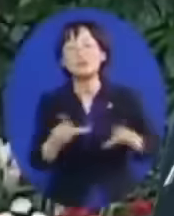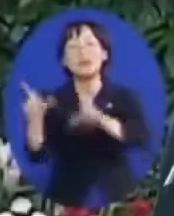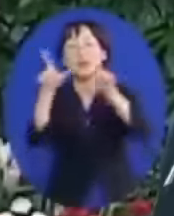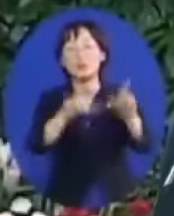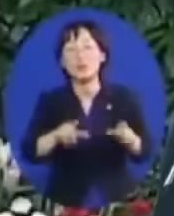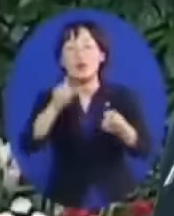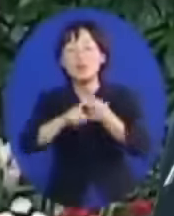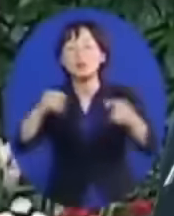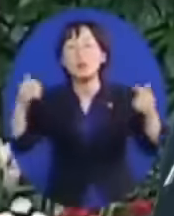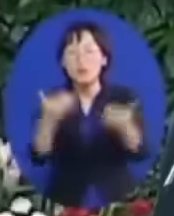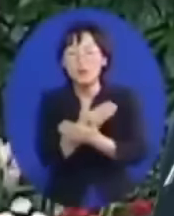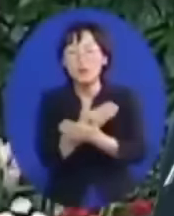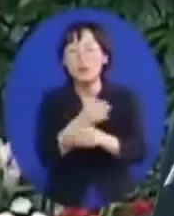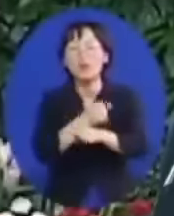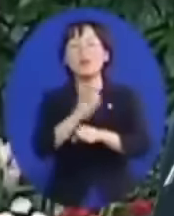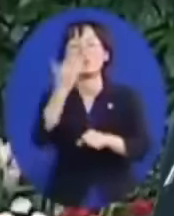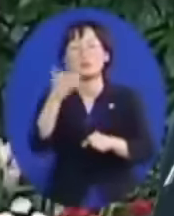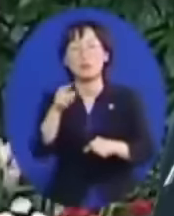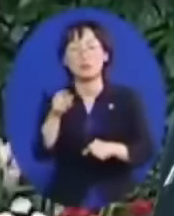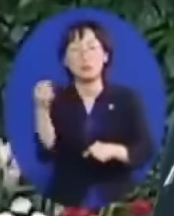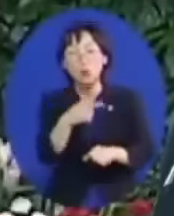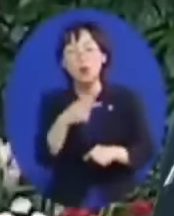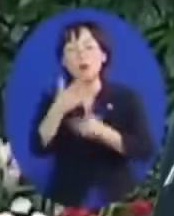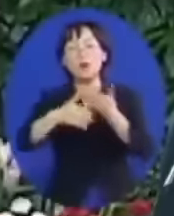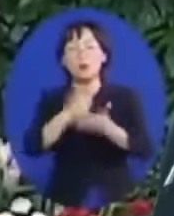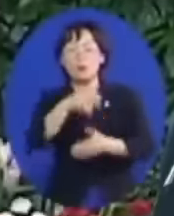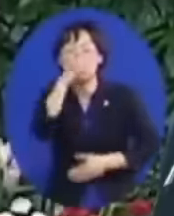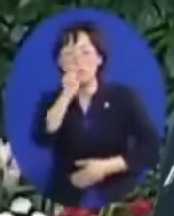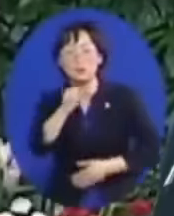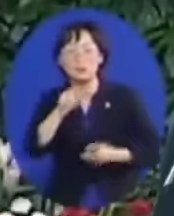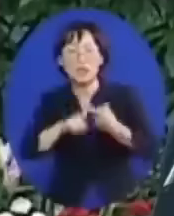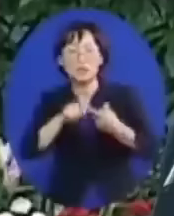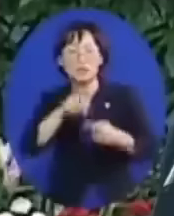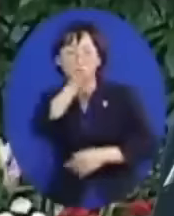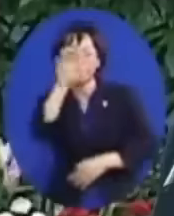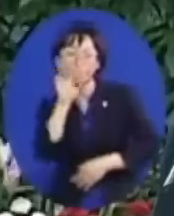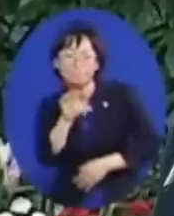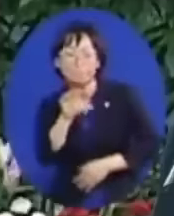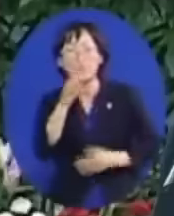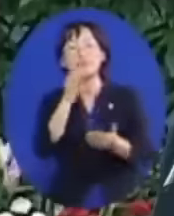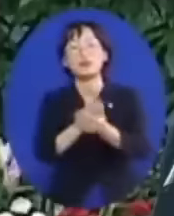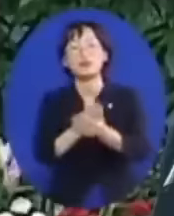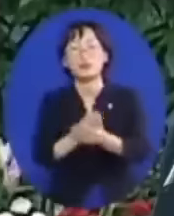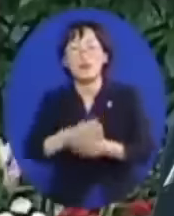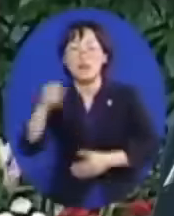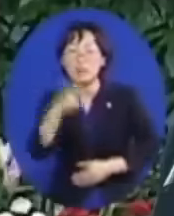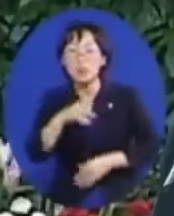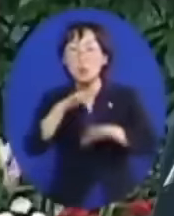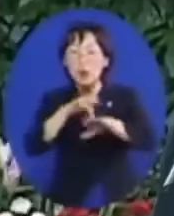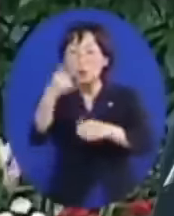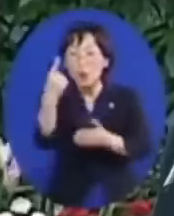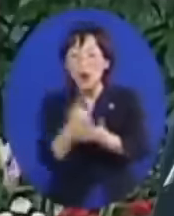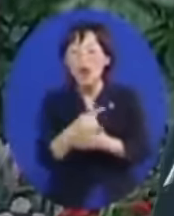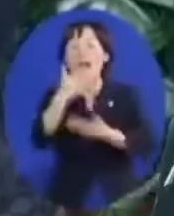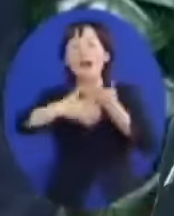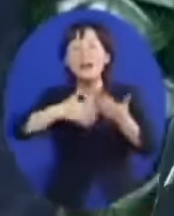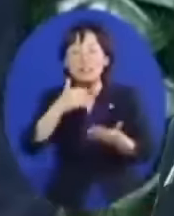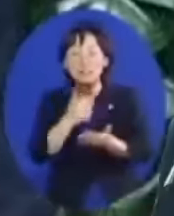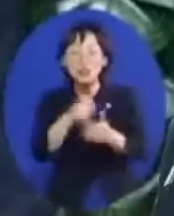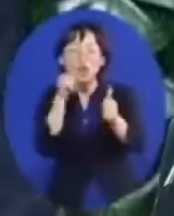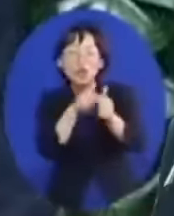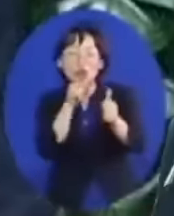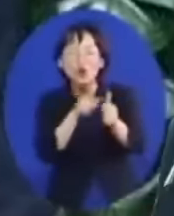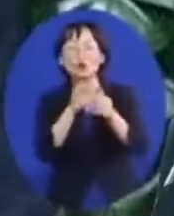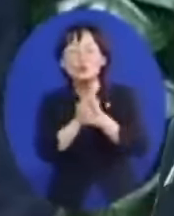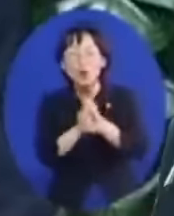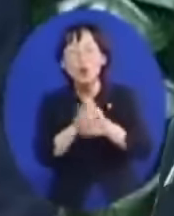것을 회개해야 되는 것입니다. 그리고 하나님의 선하심을 의심치 말아야 되는 것입니다. 자꾸 마귀가 와서 하나님은 너희 기도를